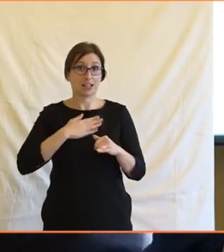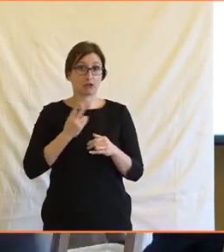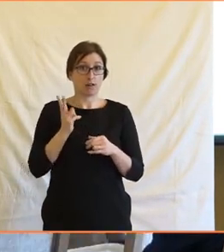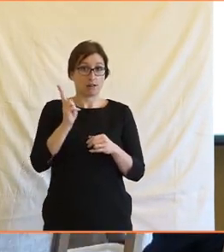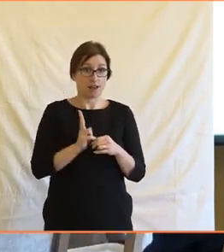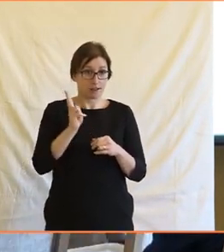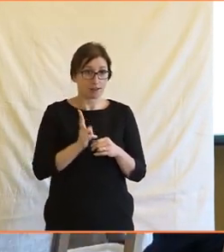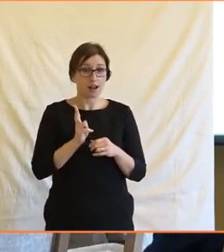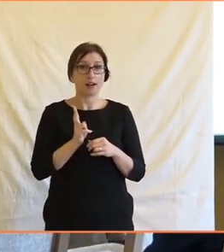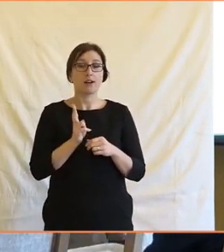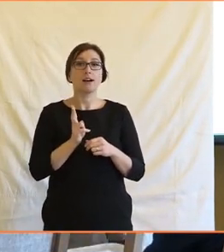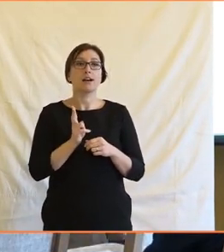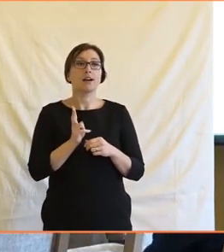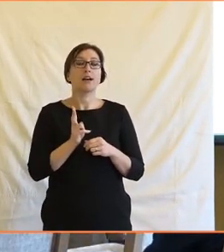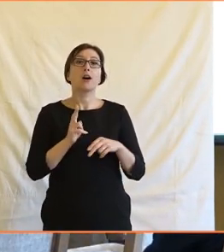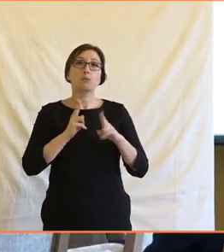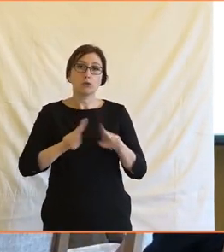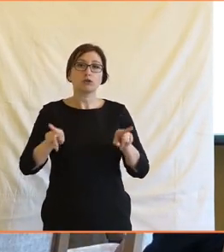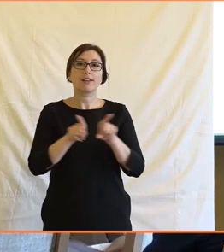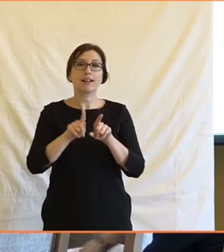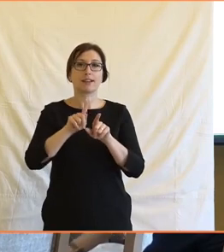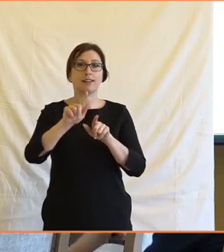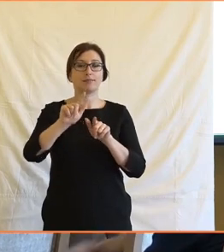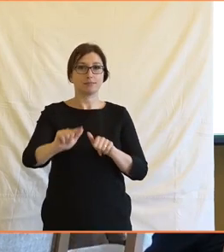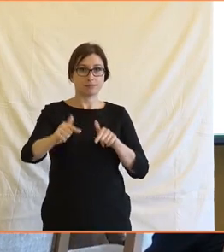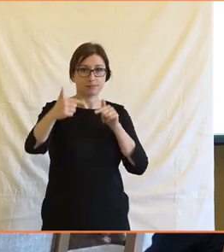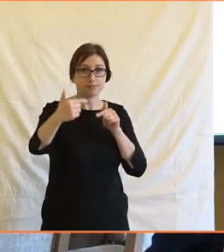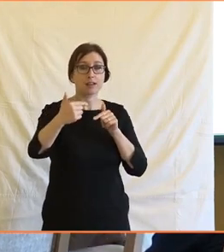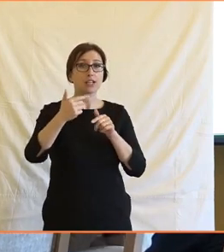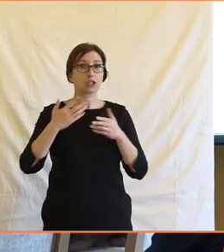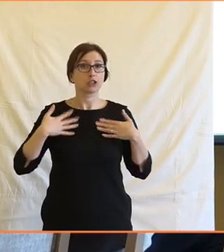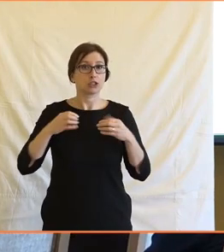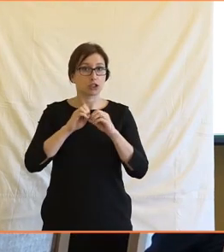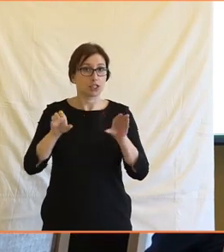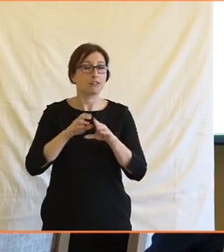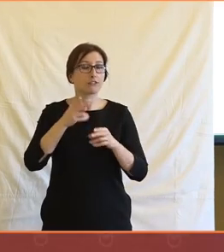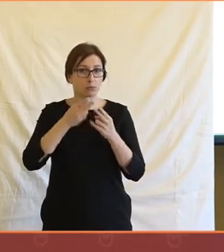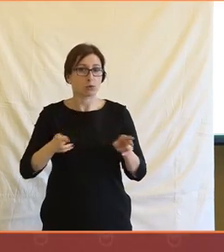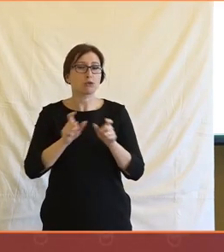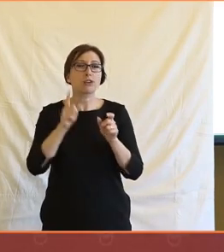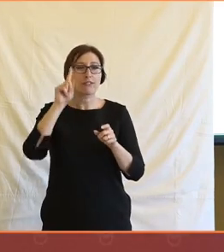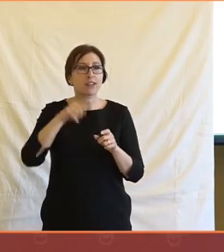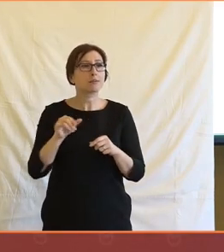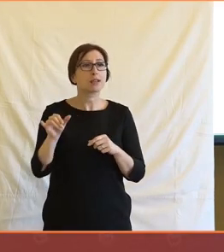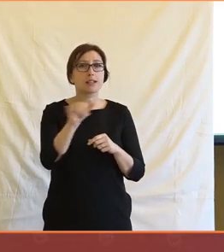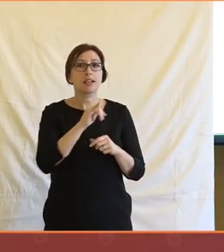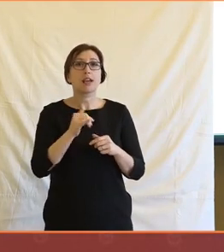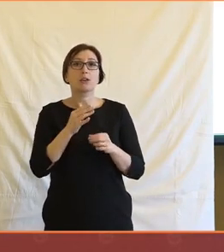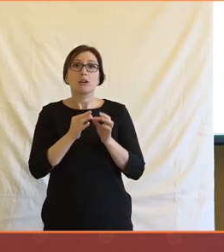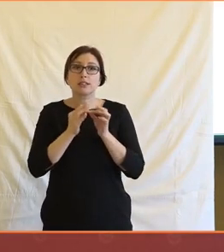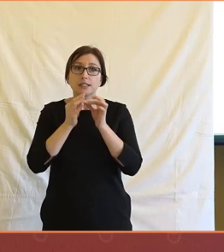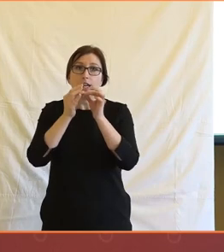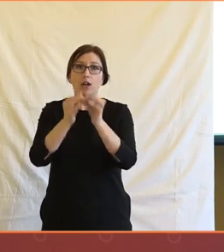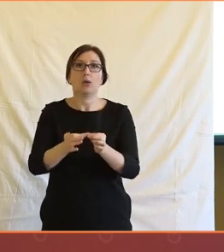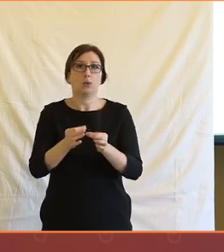nahrávána, tak můžete nás také sledovat a říkám to proto, protože vím, že ne všichni budete moci s námi setrvat